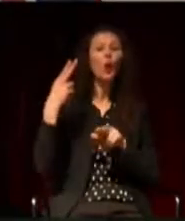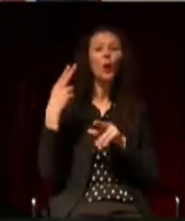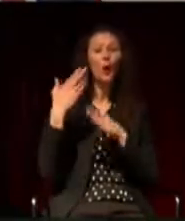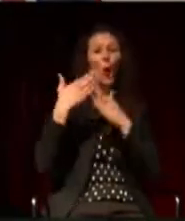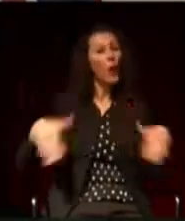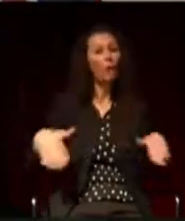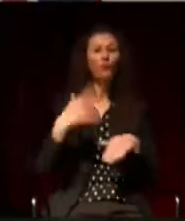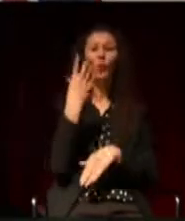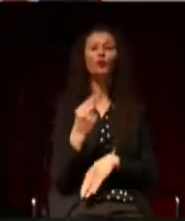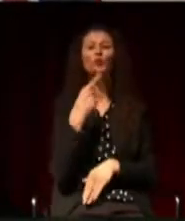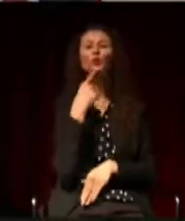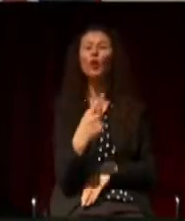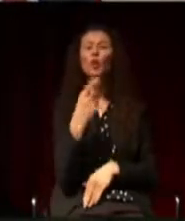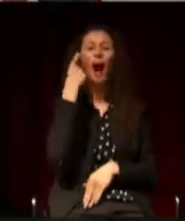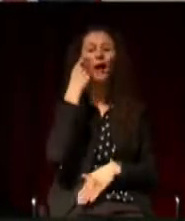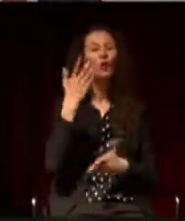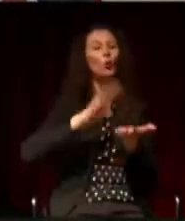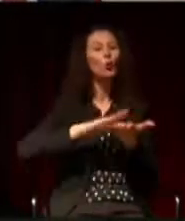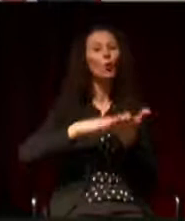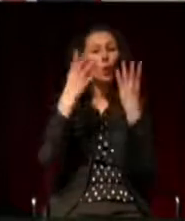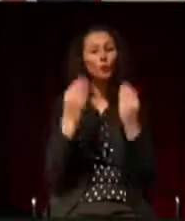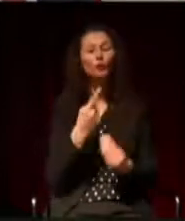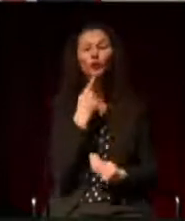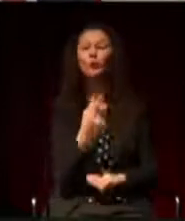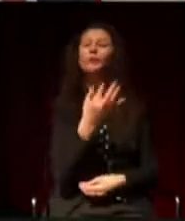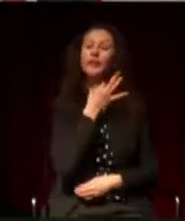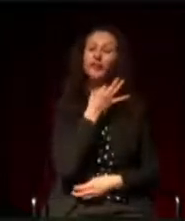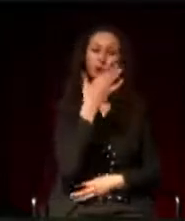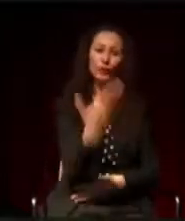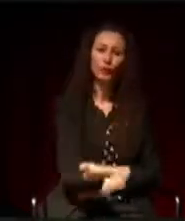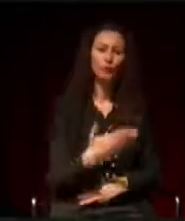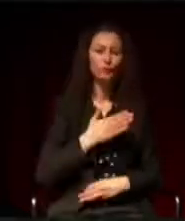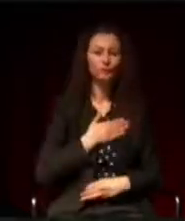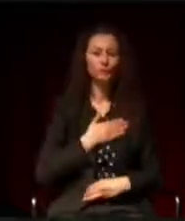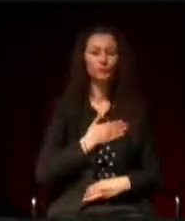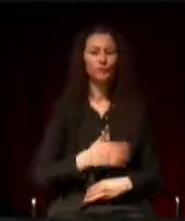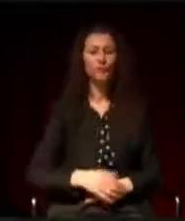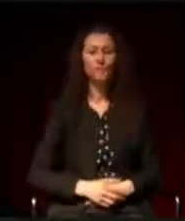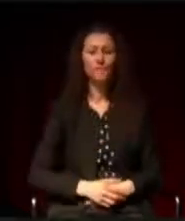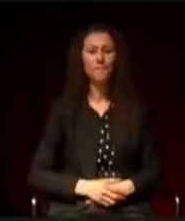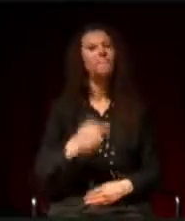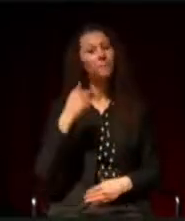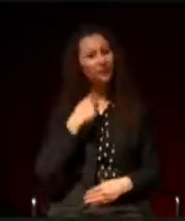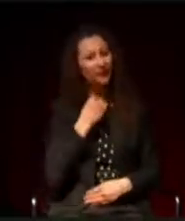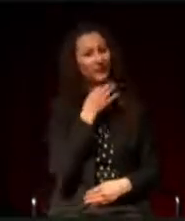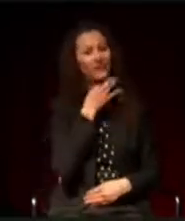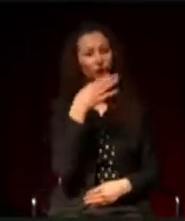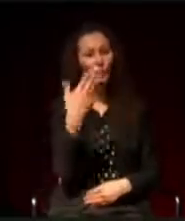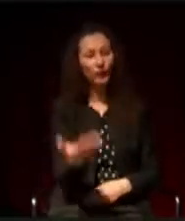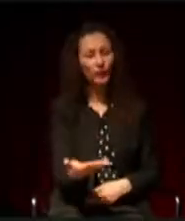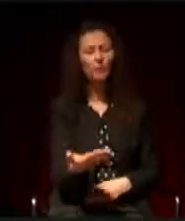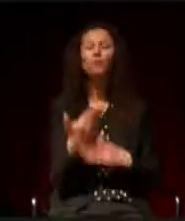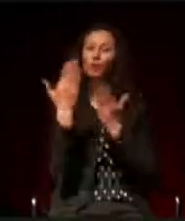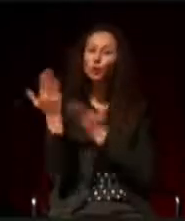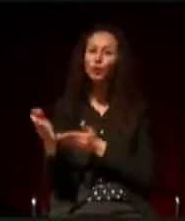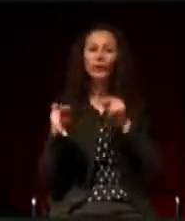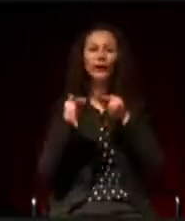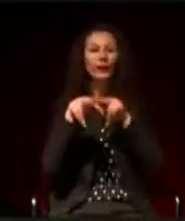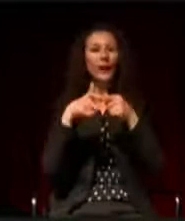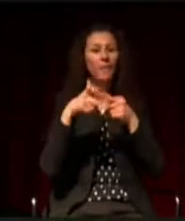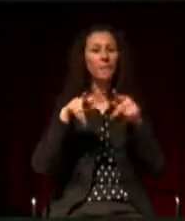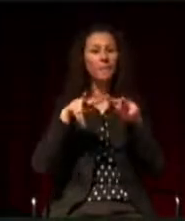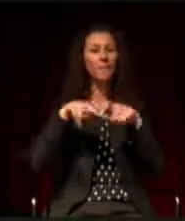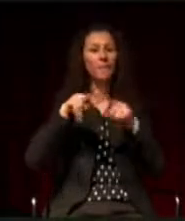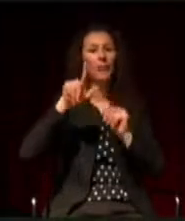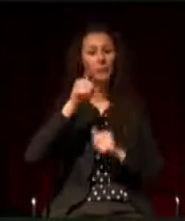önlemiş oluruz diyorum. Hayırlı uğurlu olsun diyorum. Teşekkür ediyorum. Evet. Ben de teşekkür ediyorum. Buyursunlar Kemal Bey.